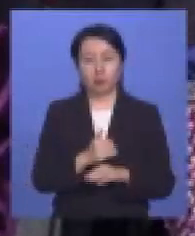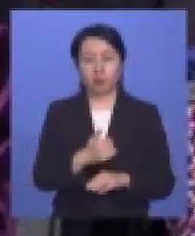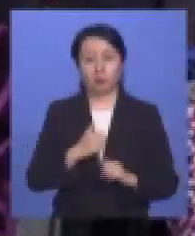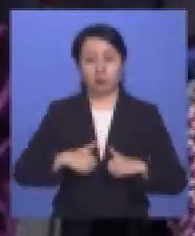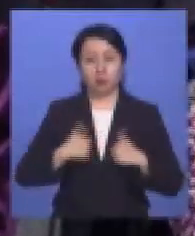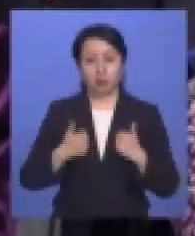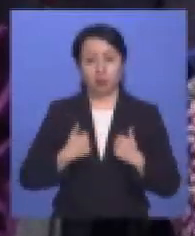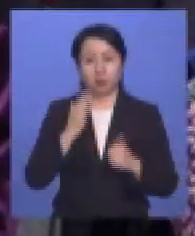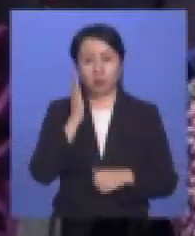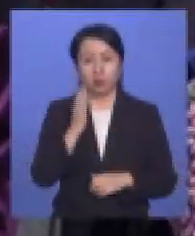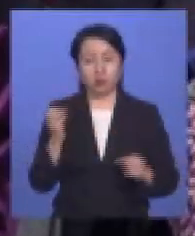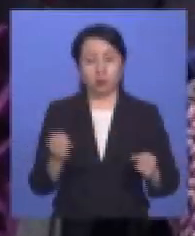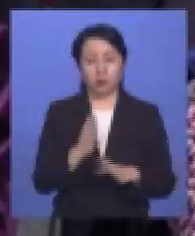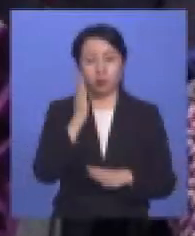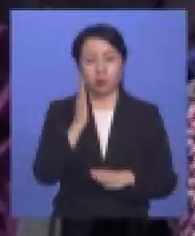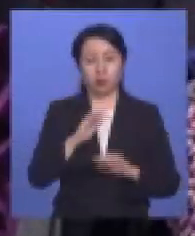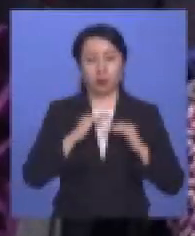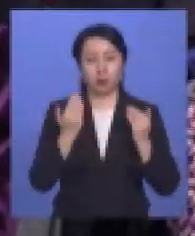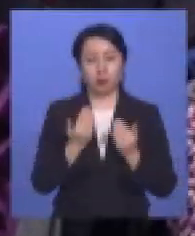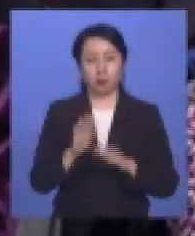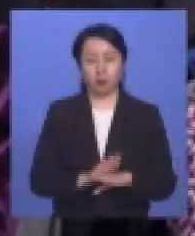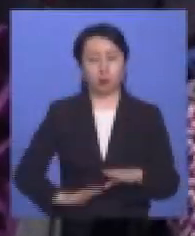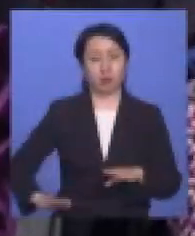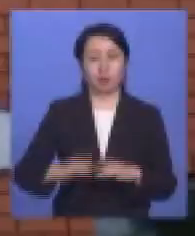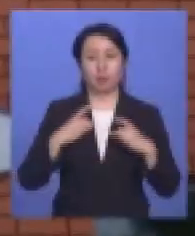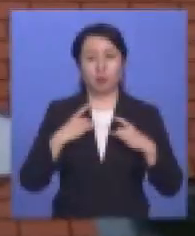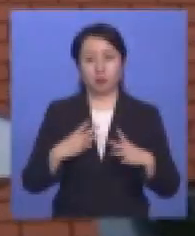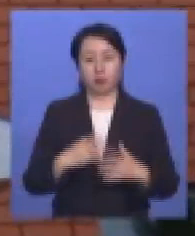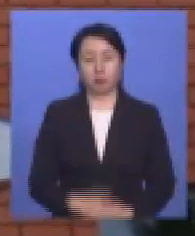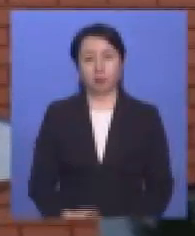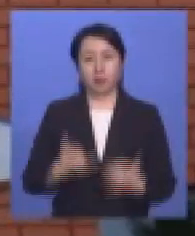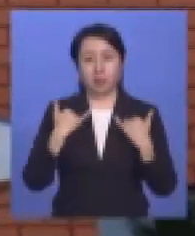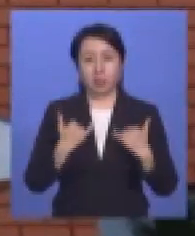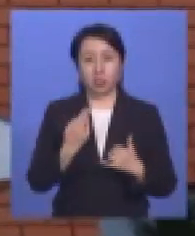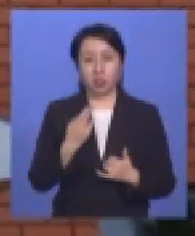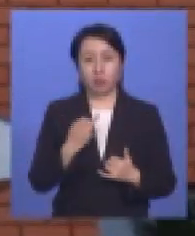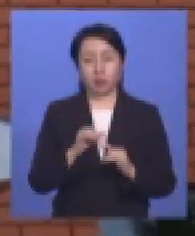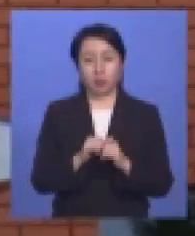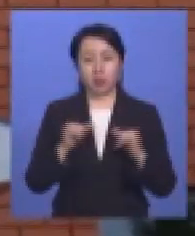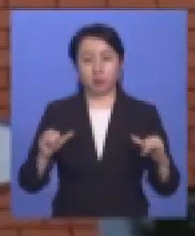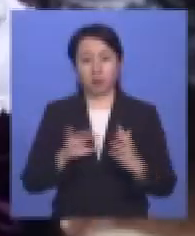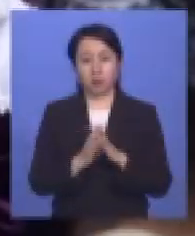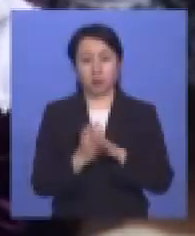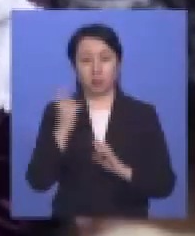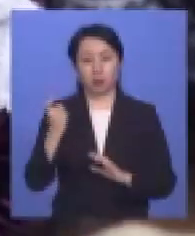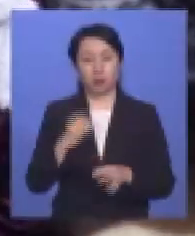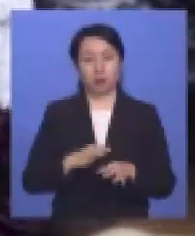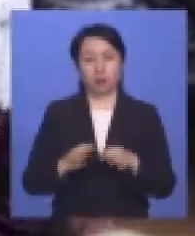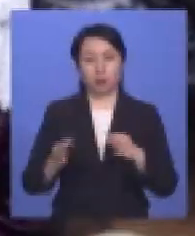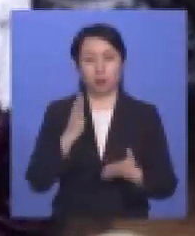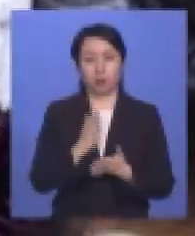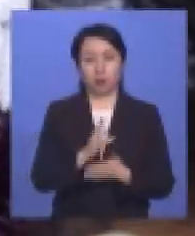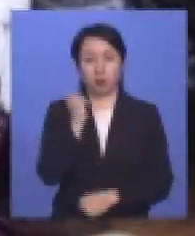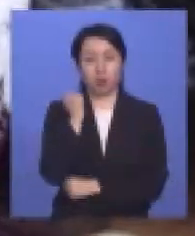стремлениями светлого будущего для округа и нашей страны. Поздравляю! Сегодня Марат Шапенов развивает сельскохозяйственную сферу,